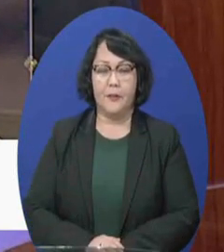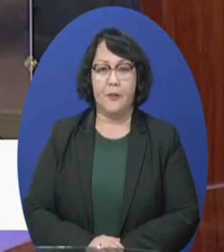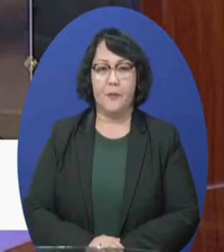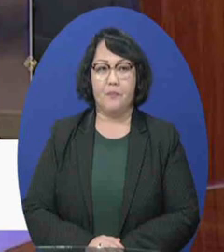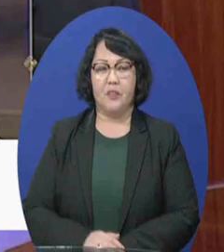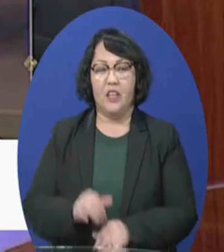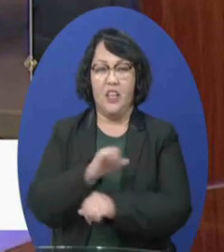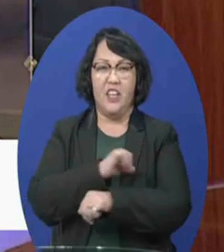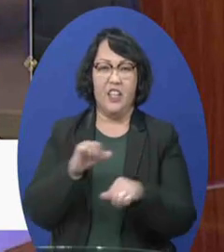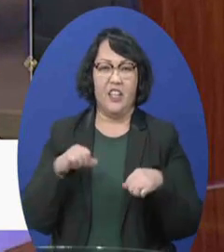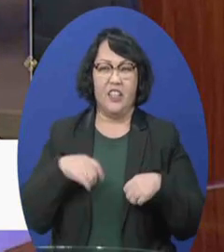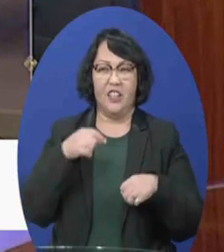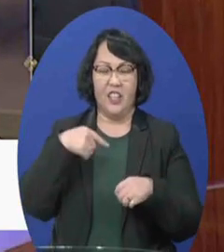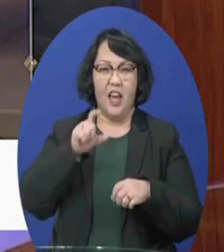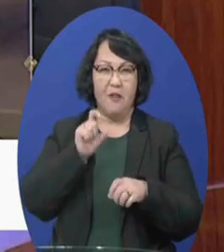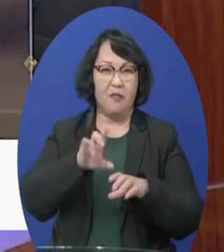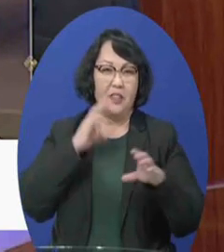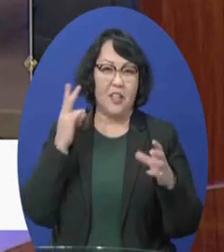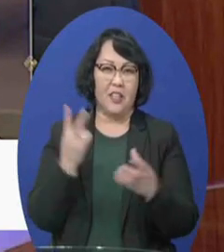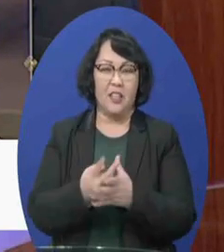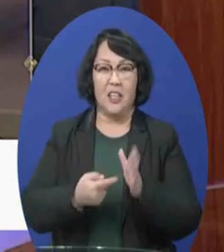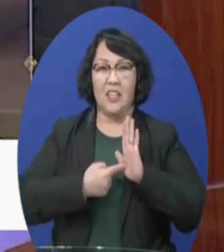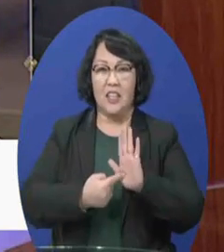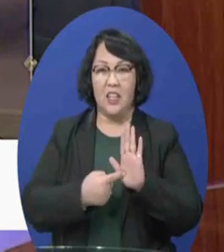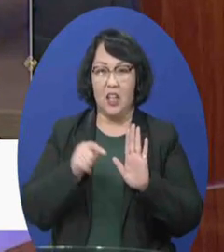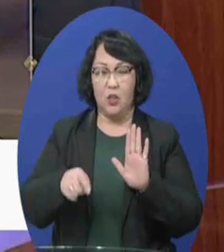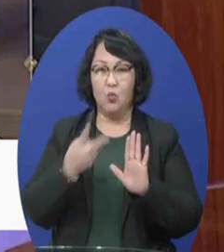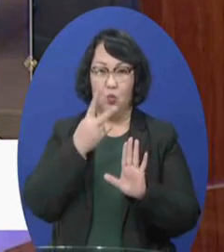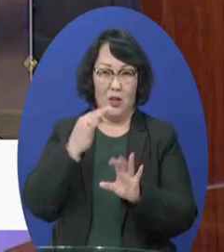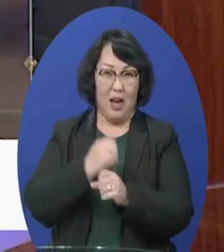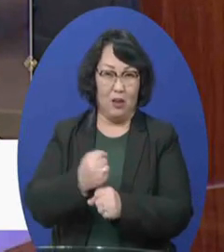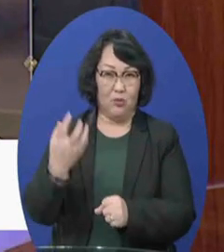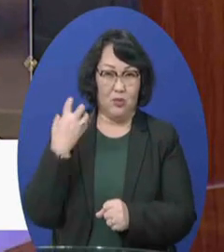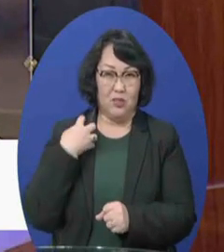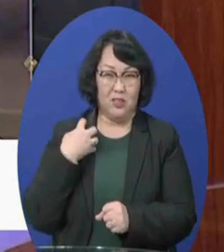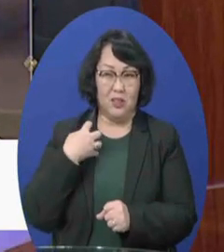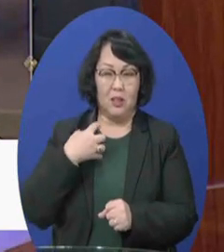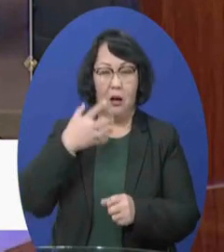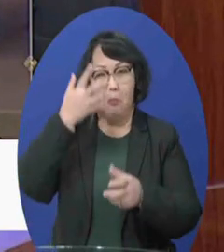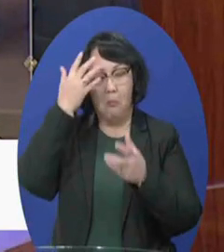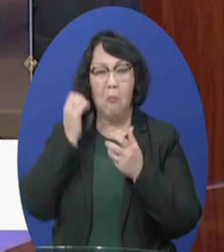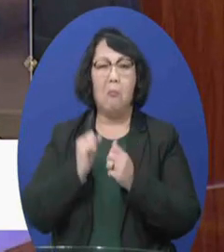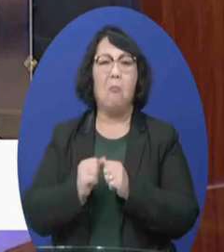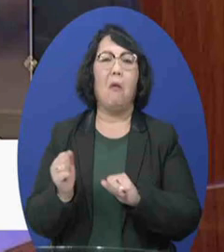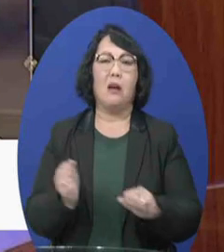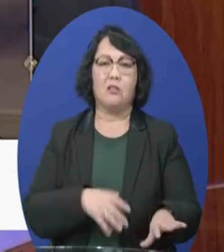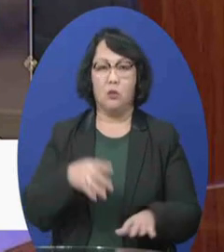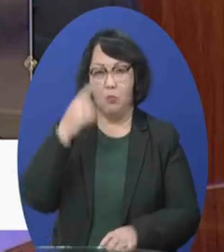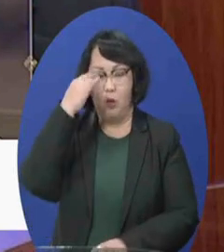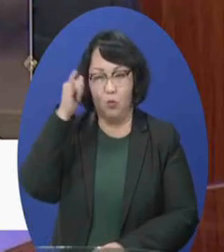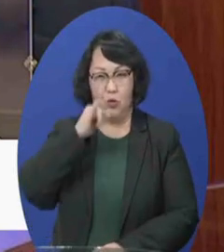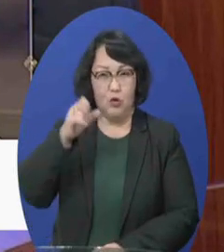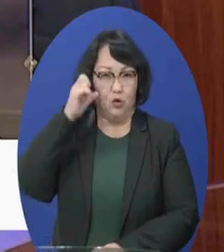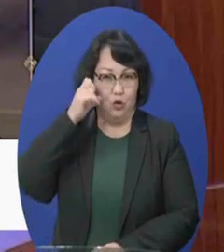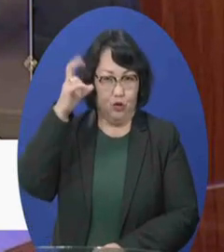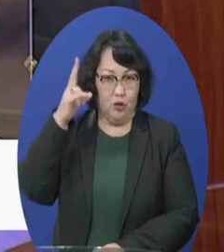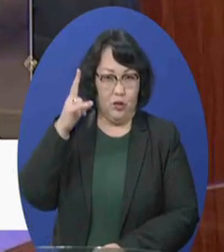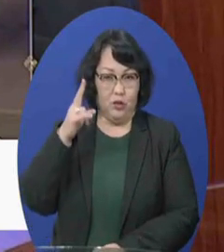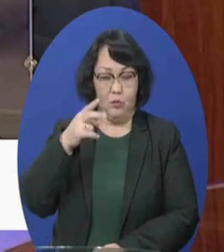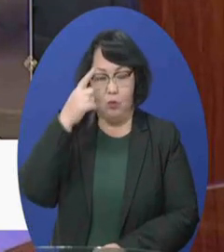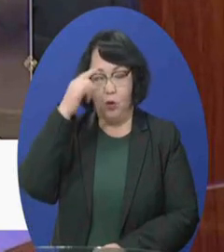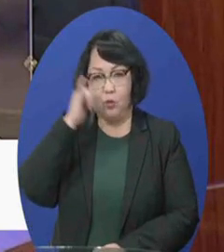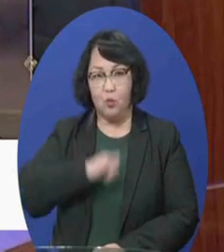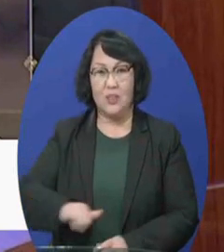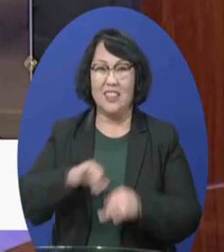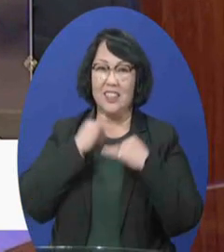Ард түмний эв нэгдлийг илэрхийлэх энэ үүргээ омортсон Монгол улсын ерөнхийлөгчид Монгол улсын их